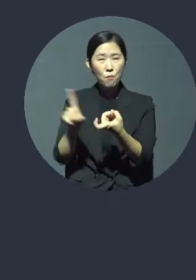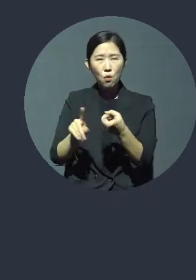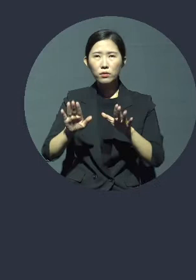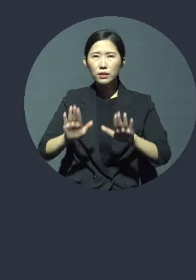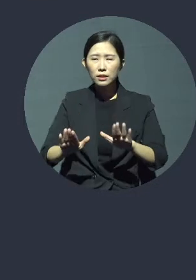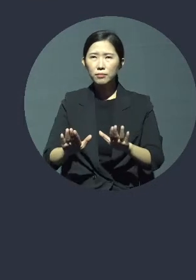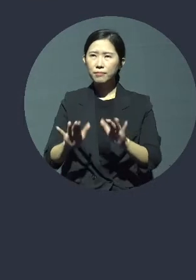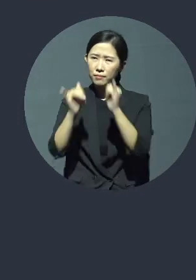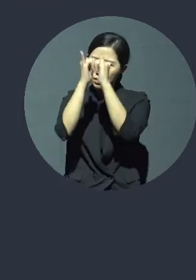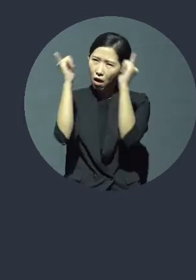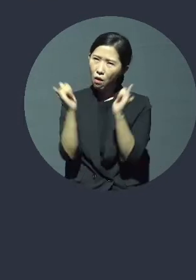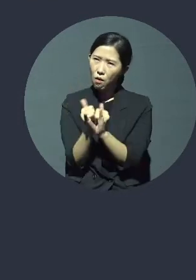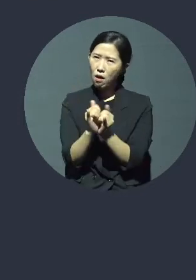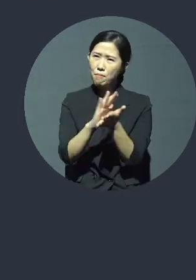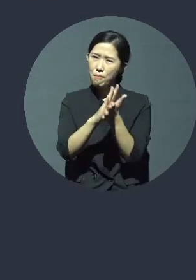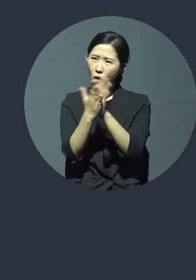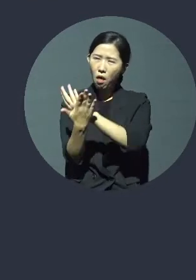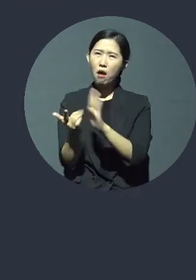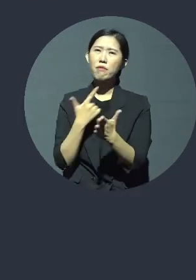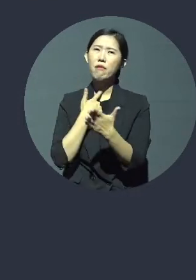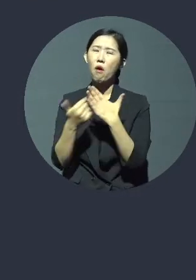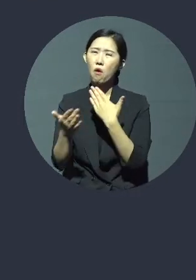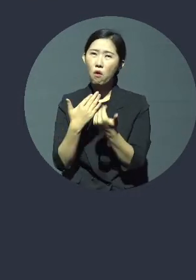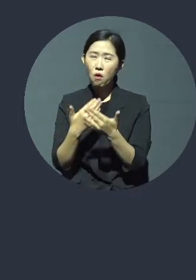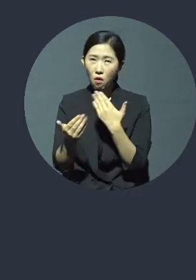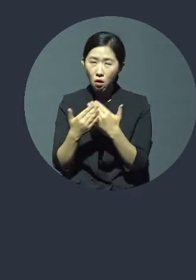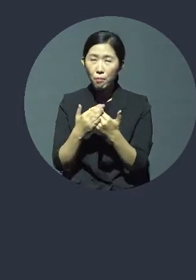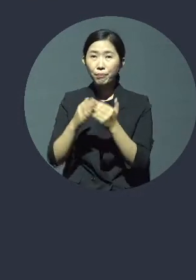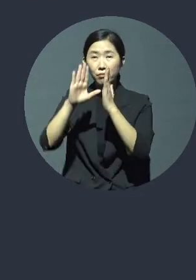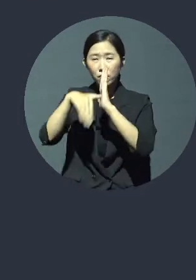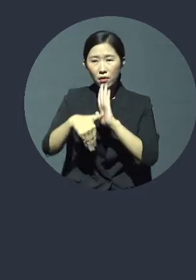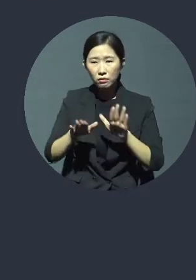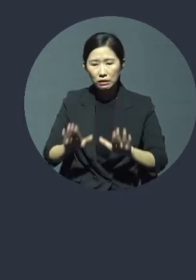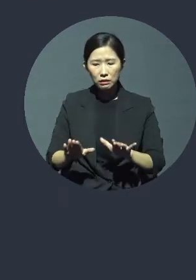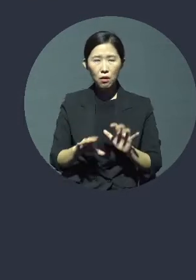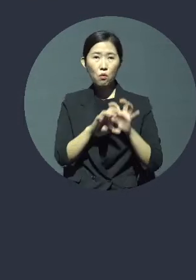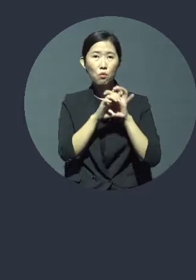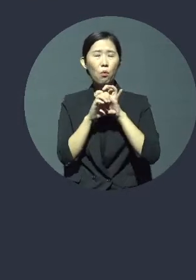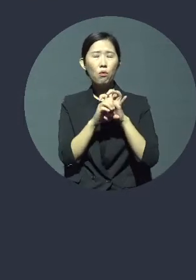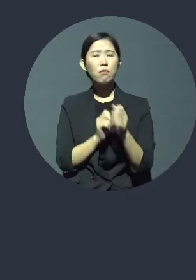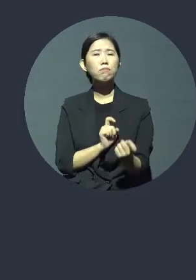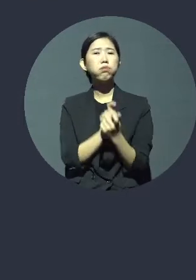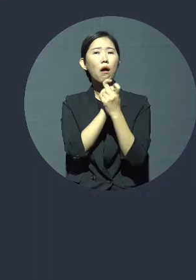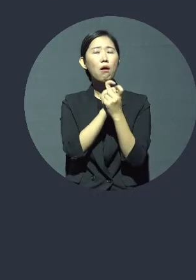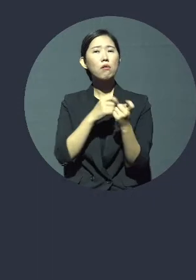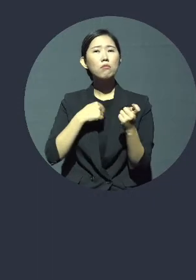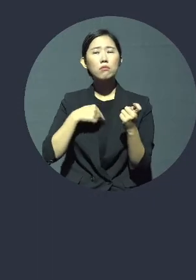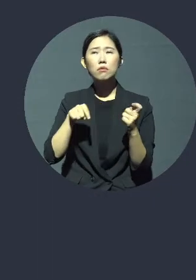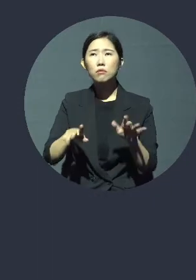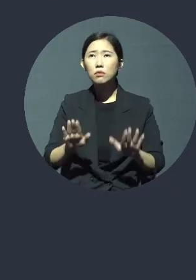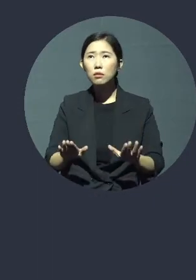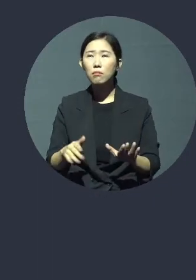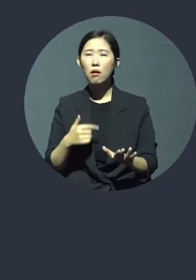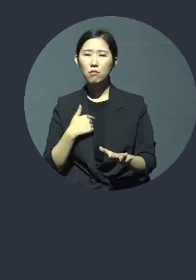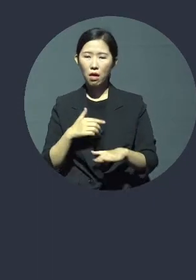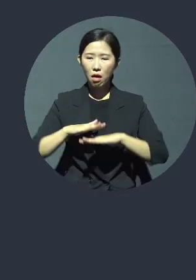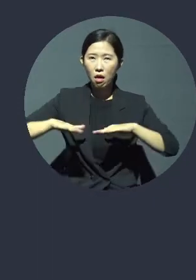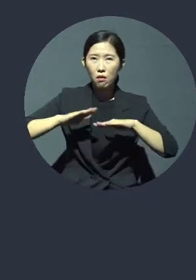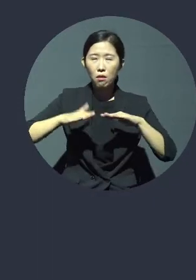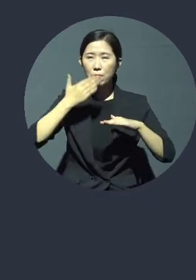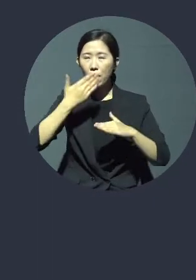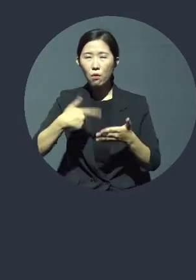전환을 경험한 인류가 이러한 팬데믹을 어떻게 대처해 나가는가에 대한 것입니다.